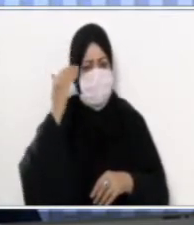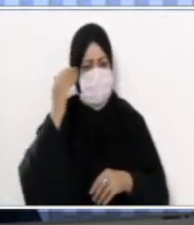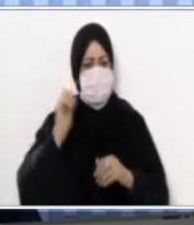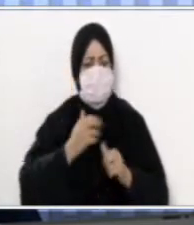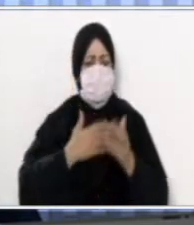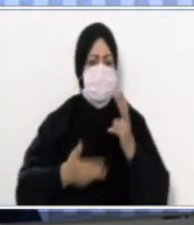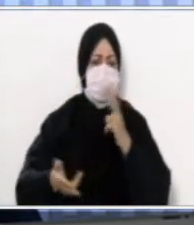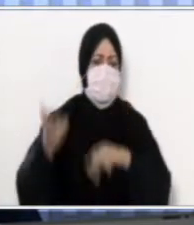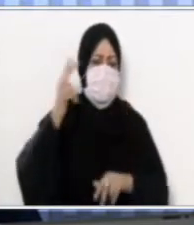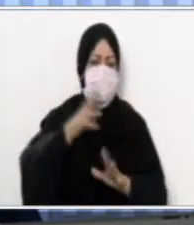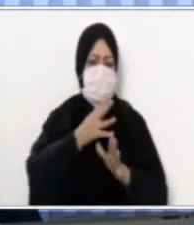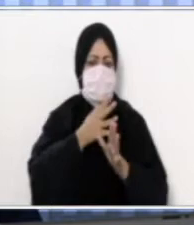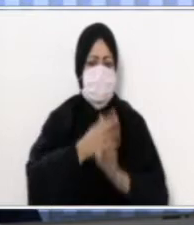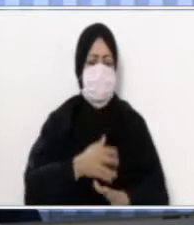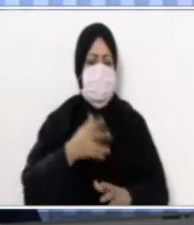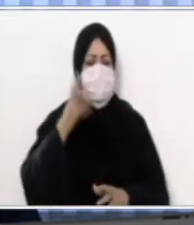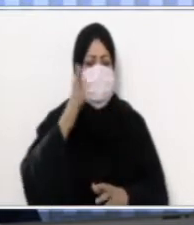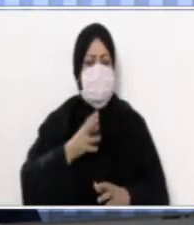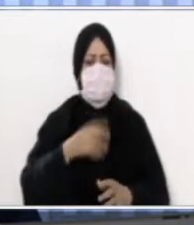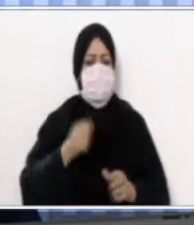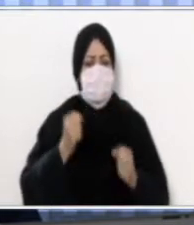التي يركبها الرجال،